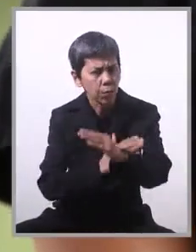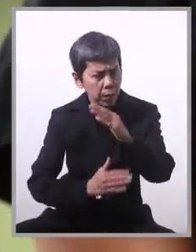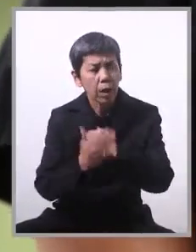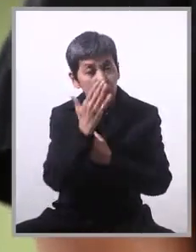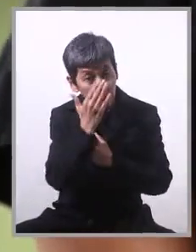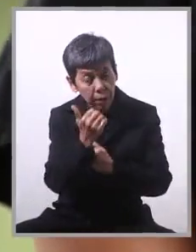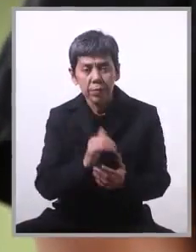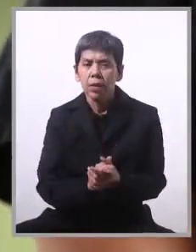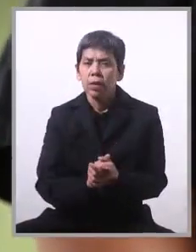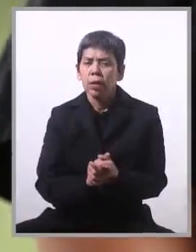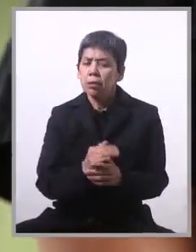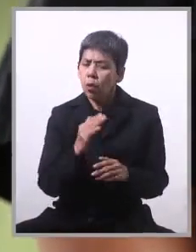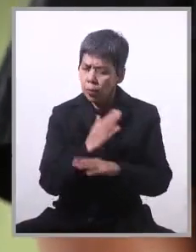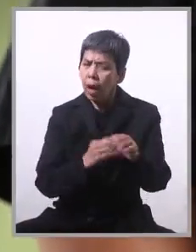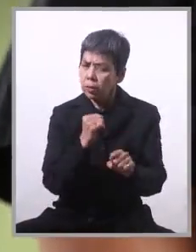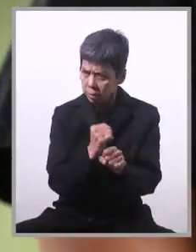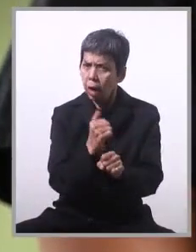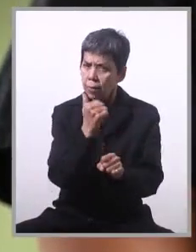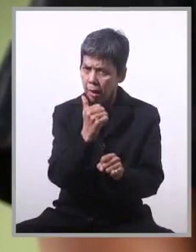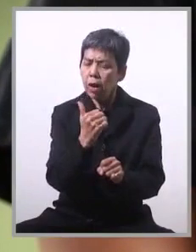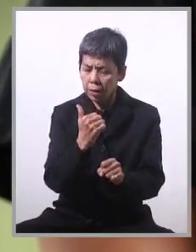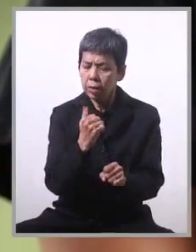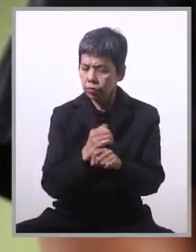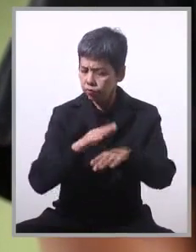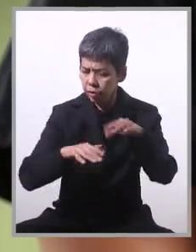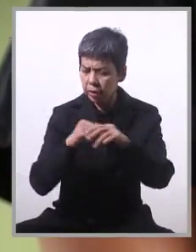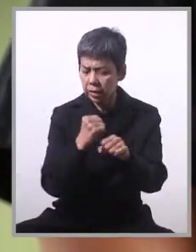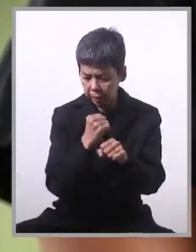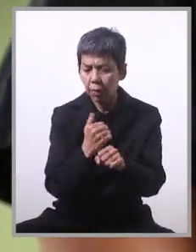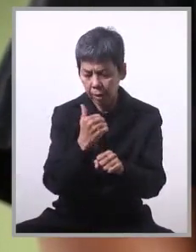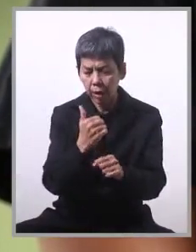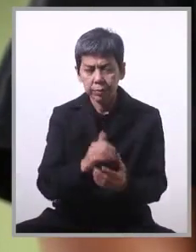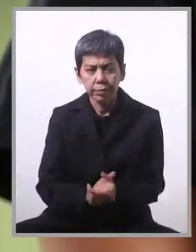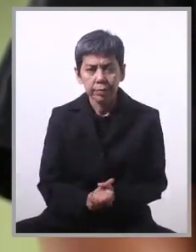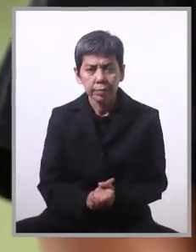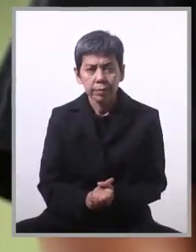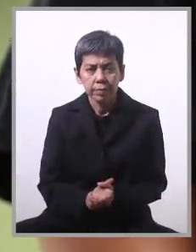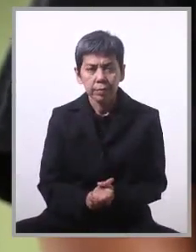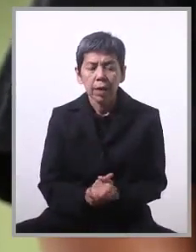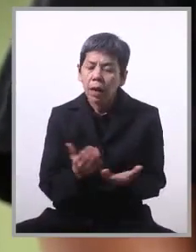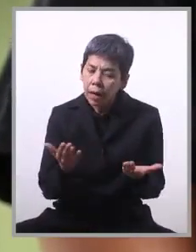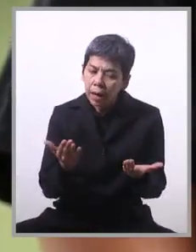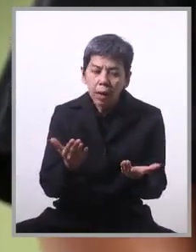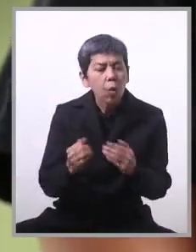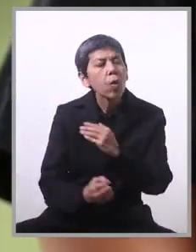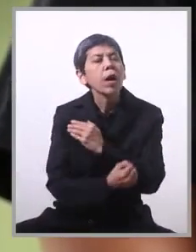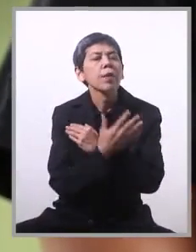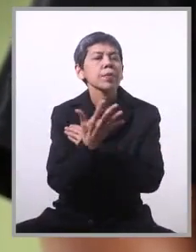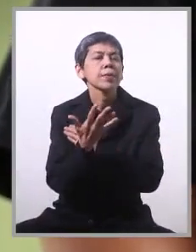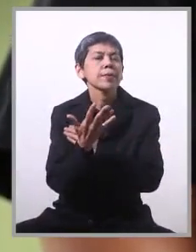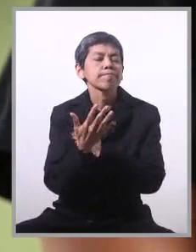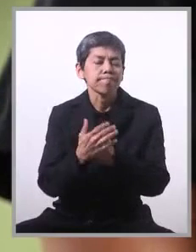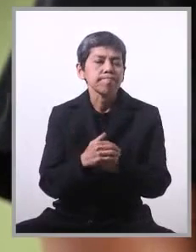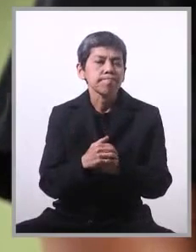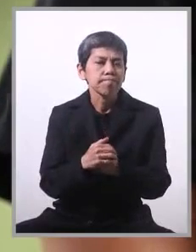ราะบางอย่างเขาก็ทำได้งานฝีมืออะไรพวกนี้เขาทำได้หมดแหละเพียงแต่เขาไม่มีโอกาส